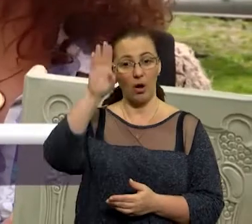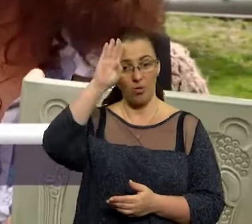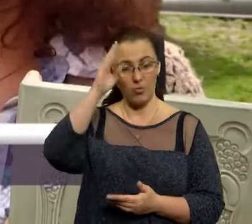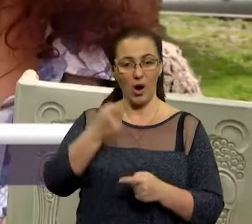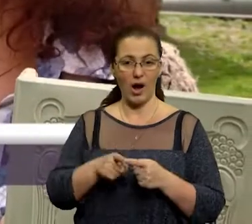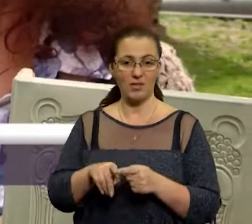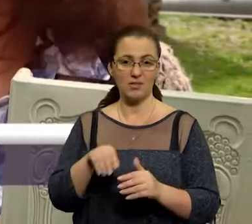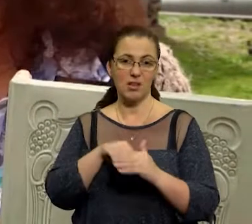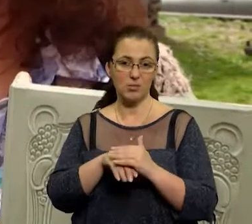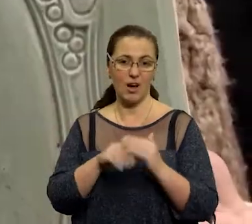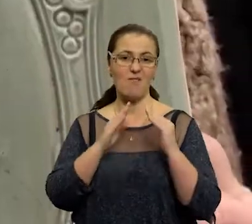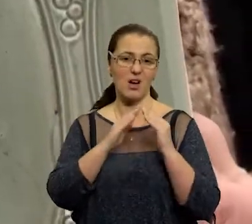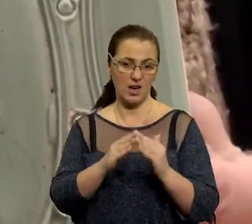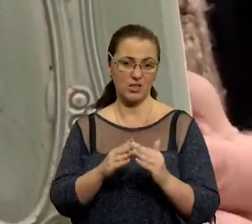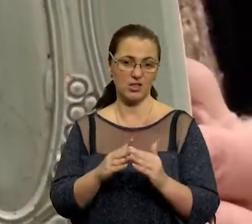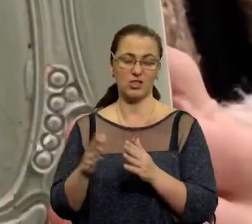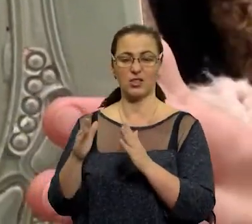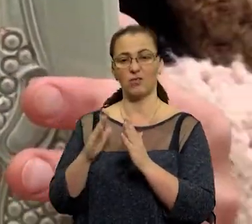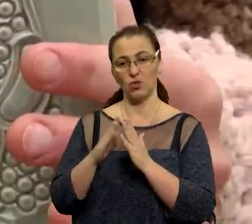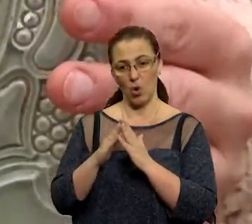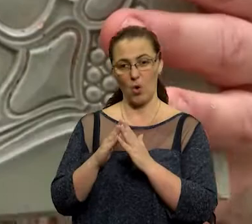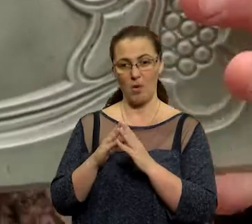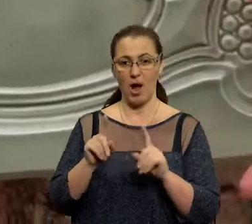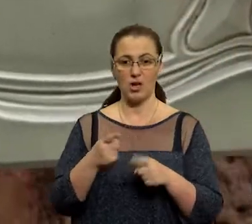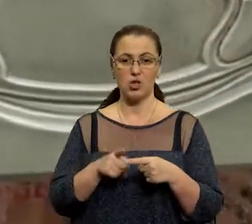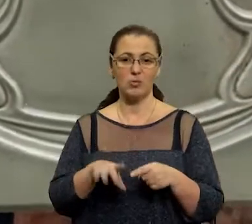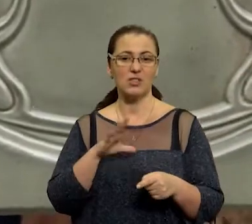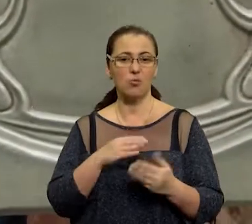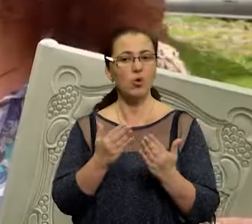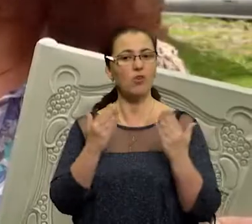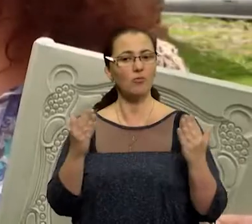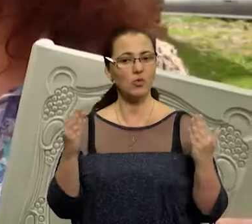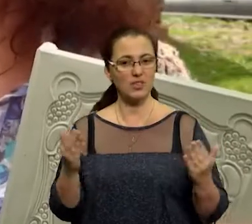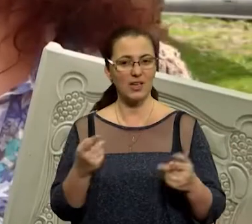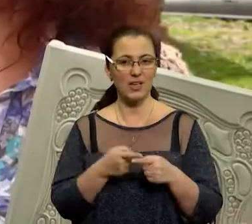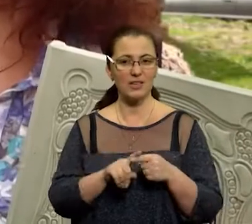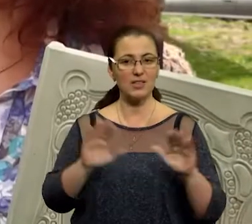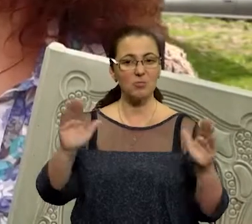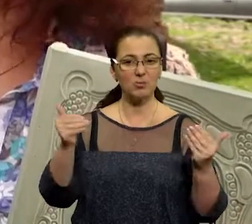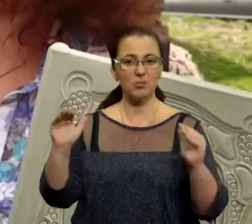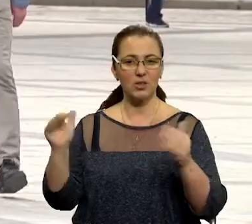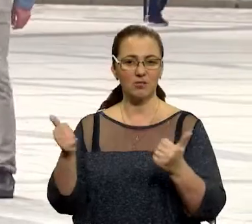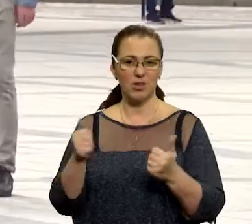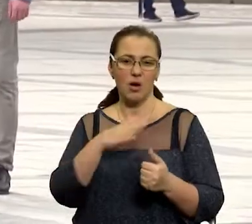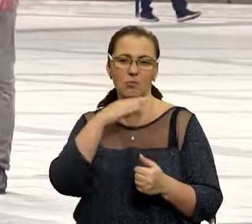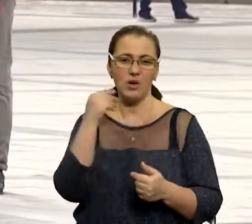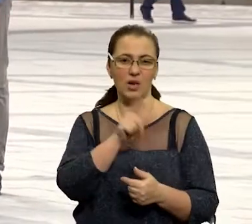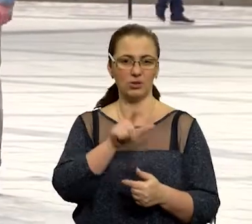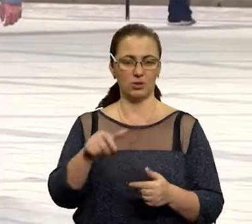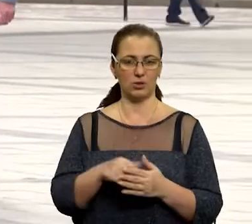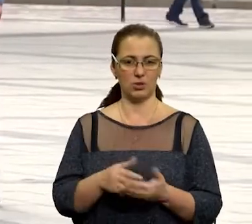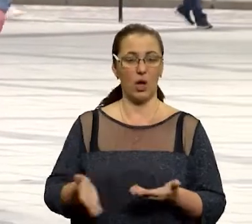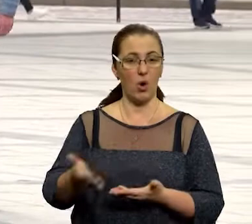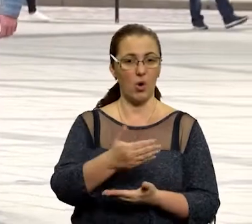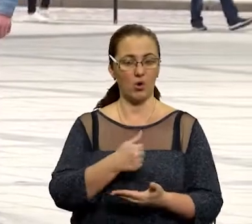як, в гаражах, в себе вдома. Якщо б то було десь в музеї, і то би приваблювало шалену кількість людей. Колекцію